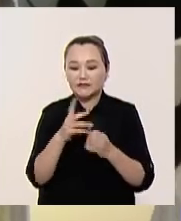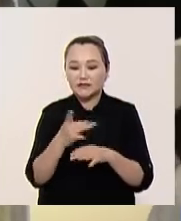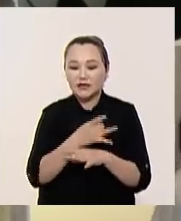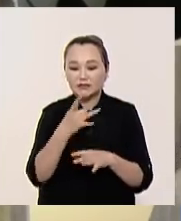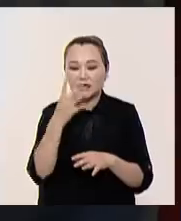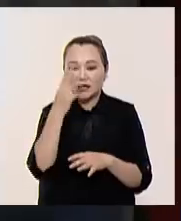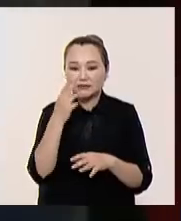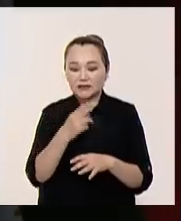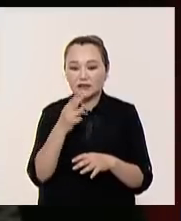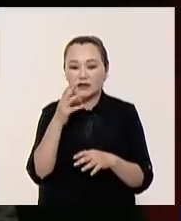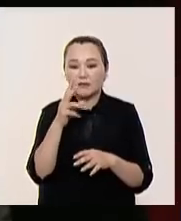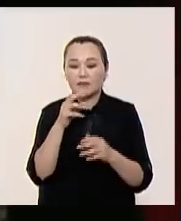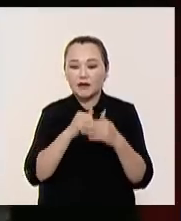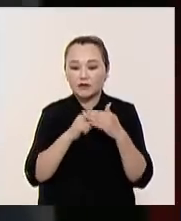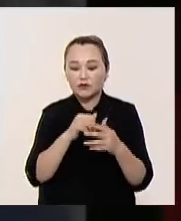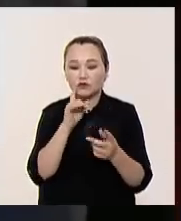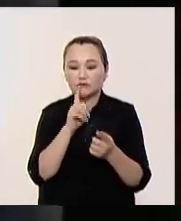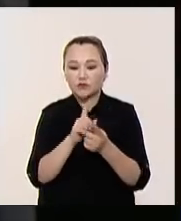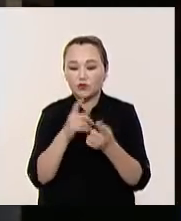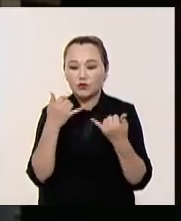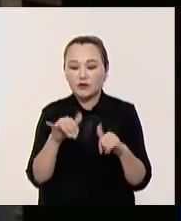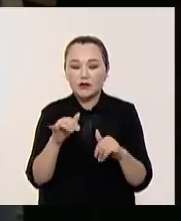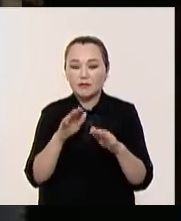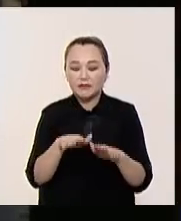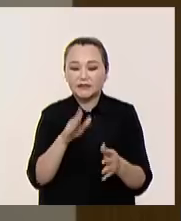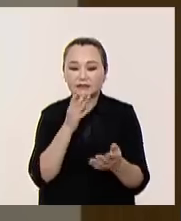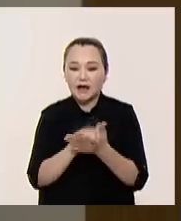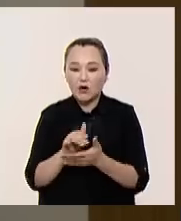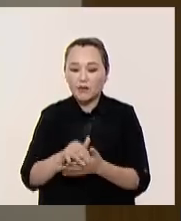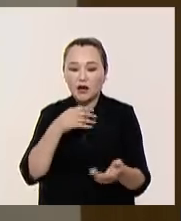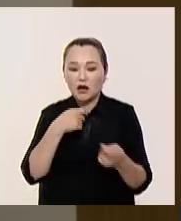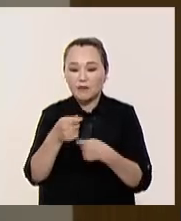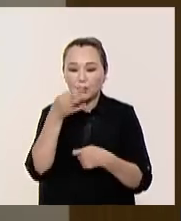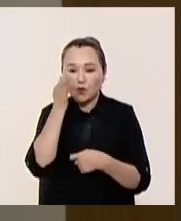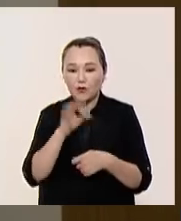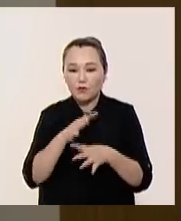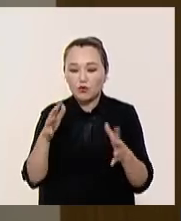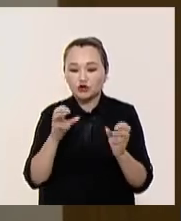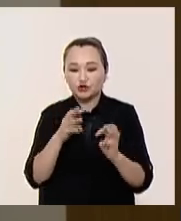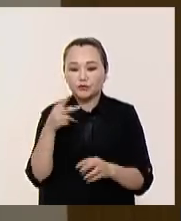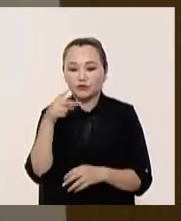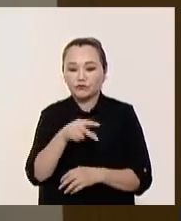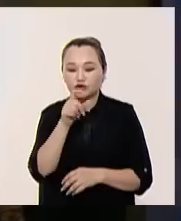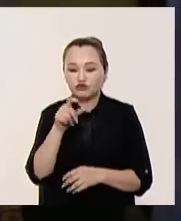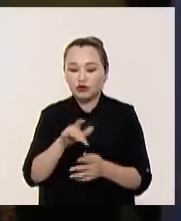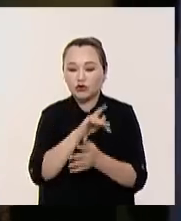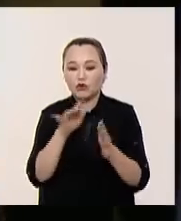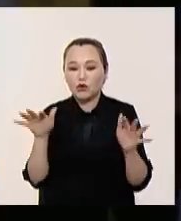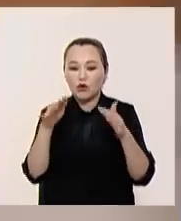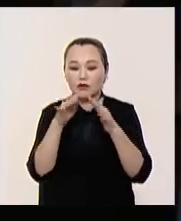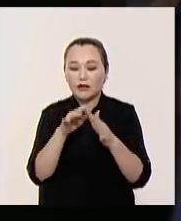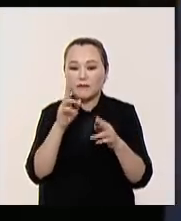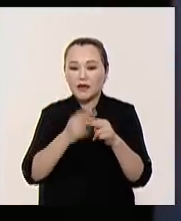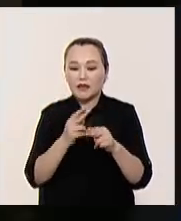Астана Майнинг энд Металлурджи выступает уникальной площадкой знакомства и обмена опытом более чем для 2000 представителей